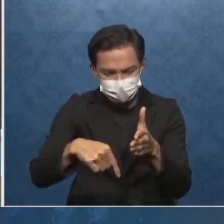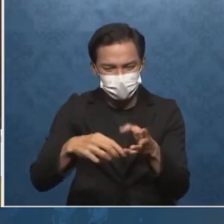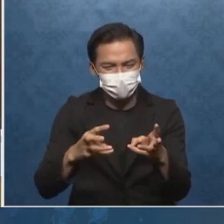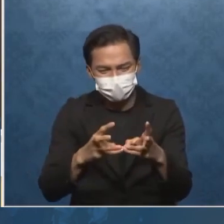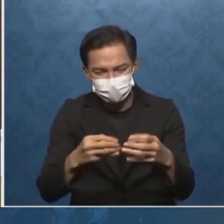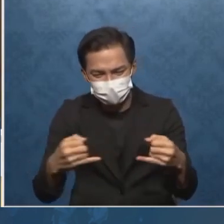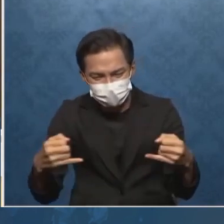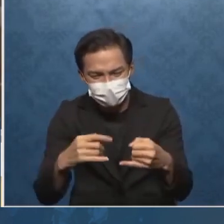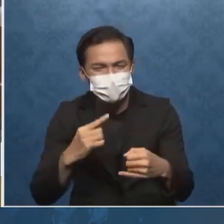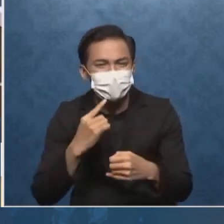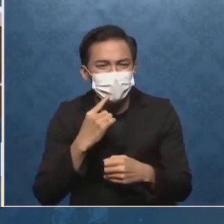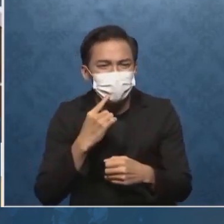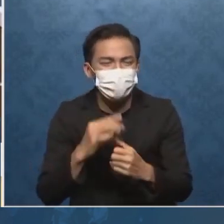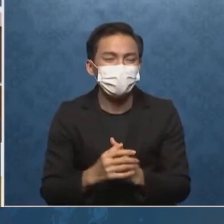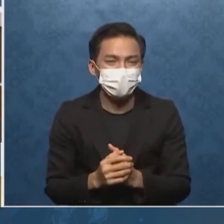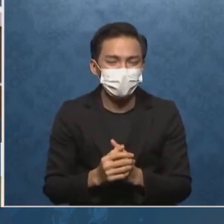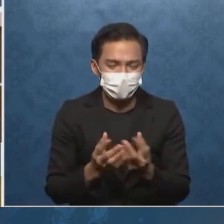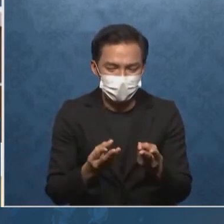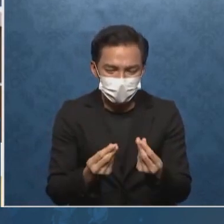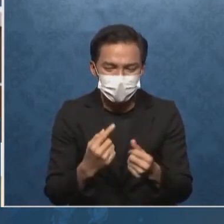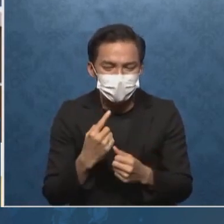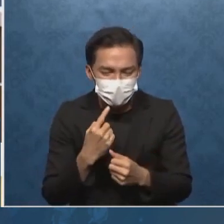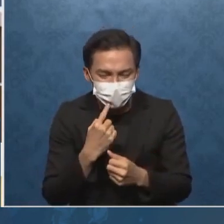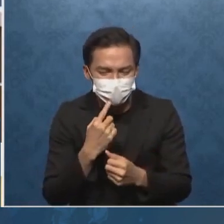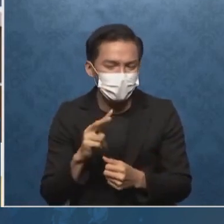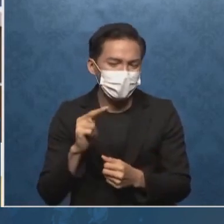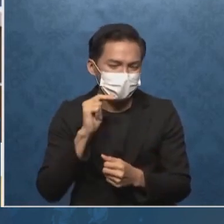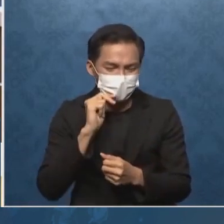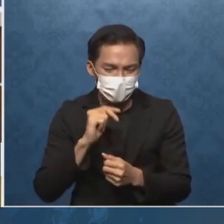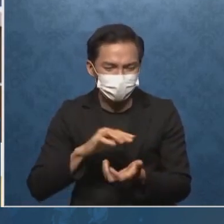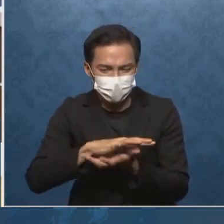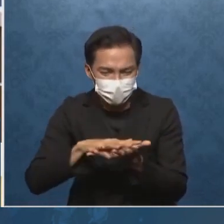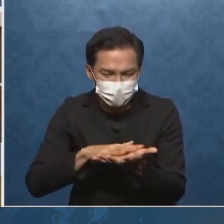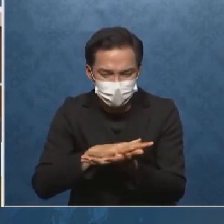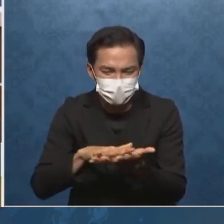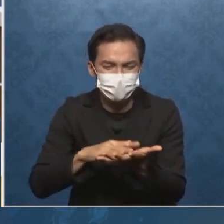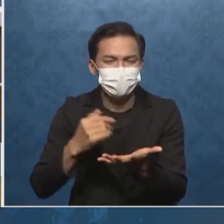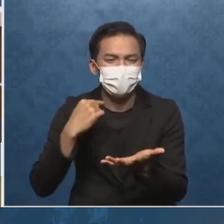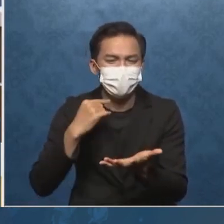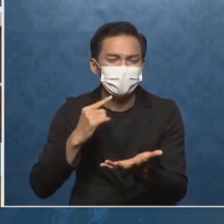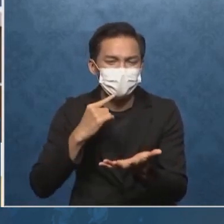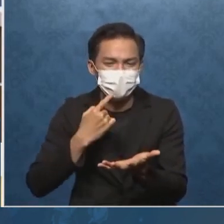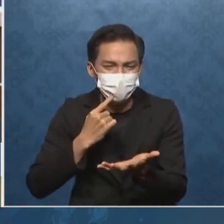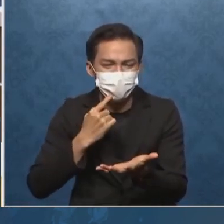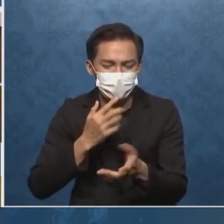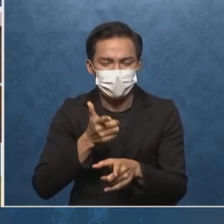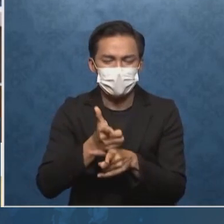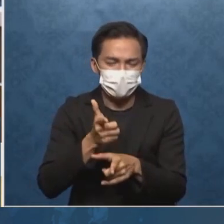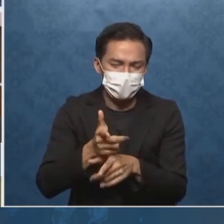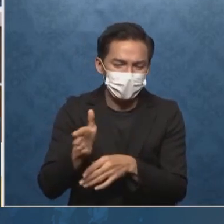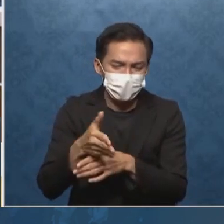เกลือนะครับทำให้เจออะดินเค็มนะครับน้ำละลายเกลือออกมาทำให้เกิดน้ำ